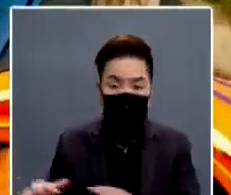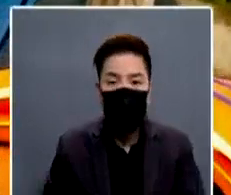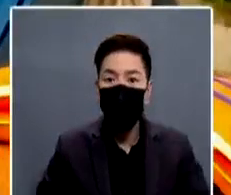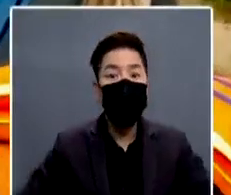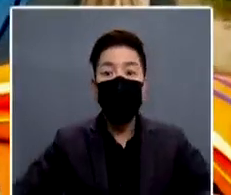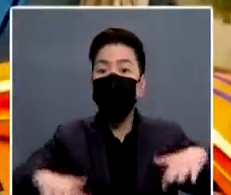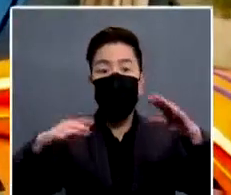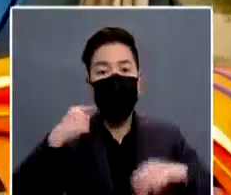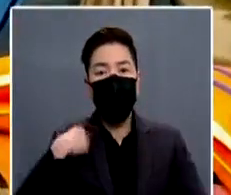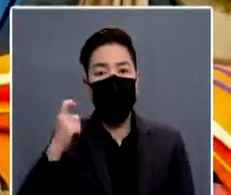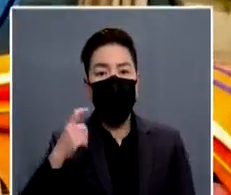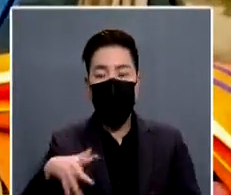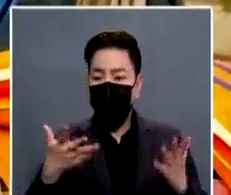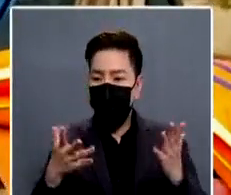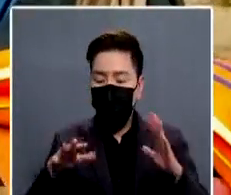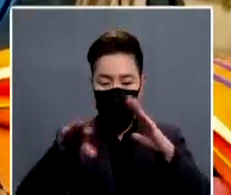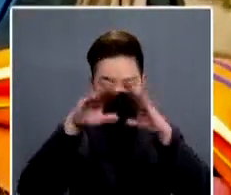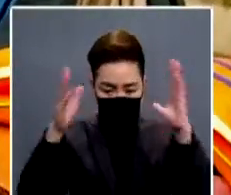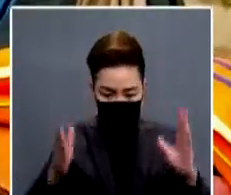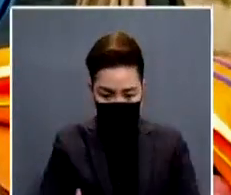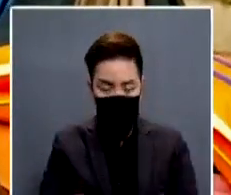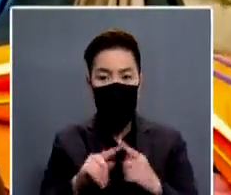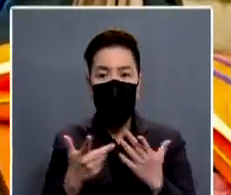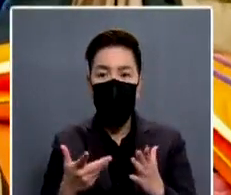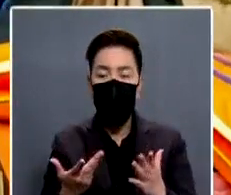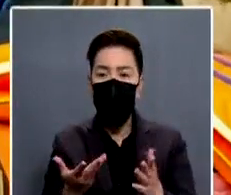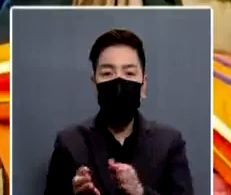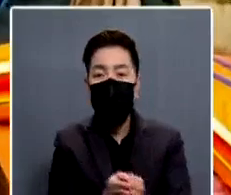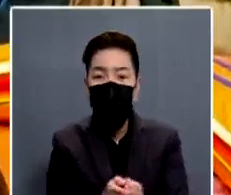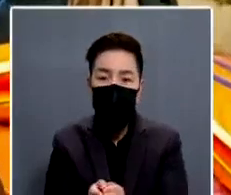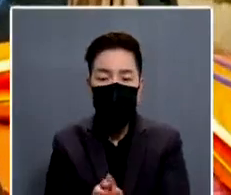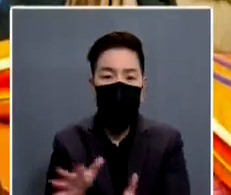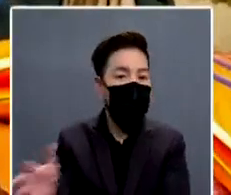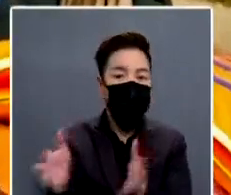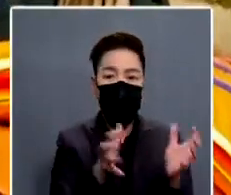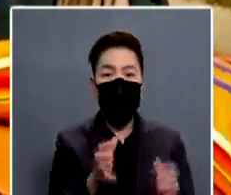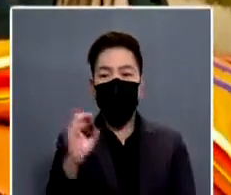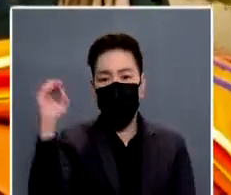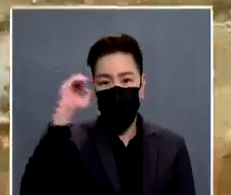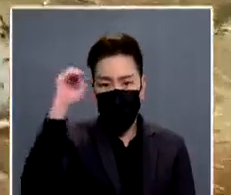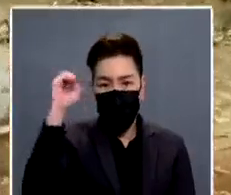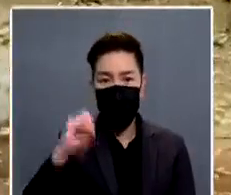อ่ะตู้ไอ้พวกตู้เพิกไอ้ตู้กับพงกับข้าวมาเดลขึ้นมาเลยอ่ะ